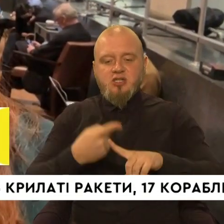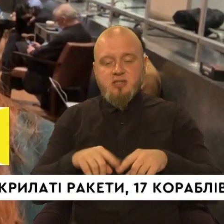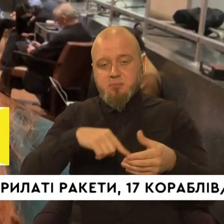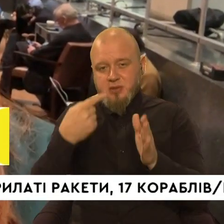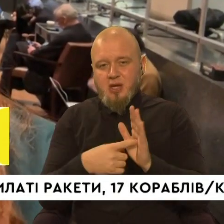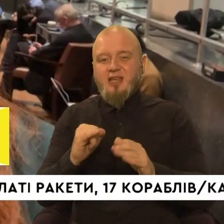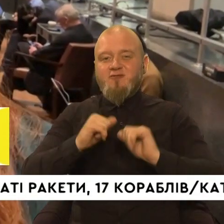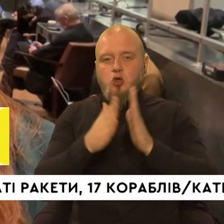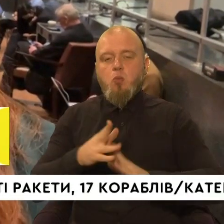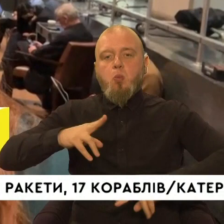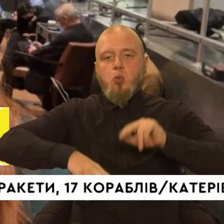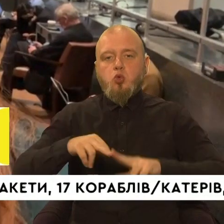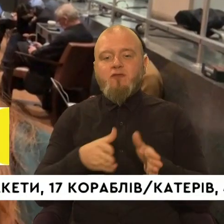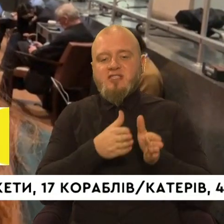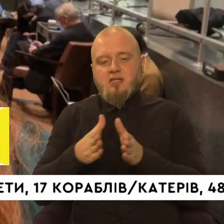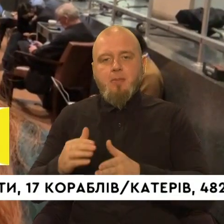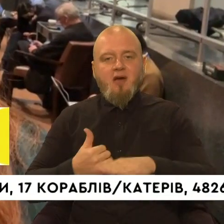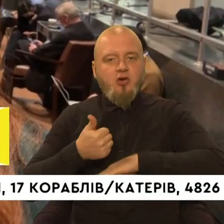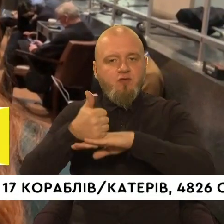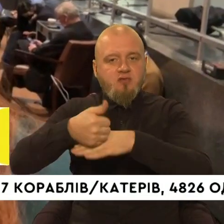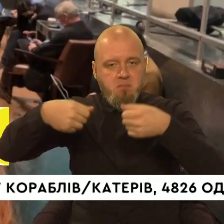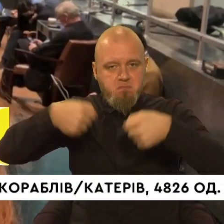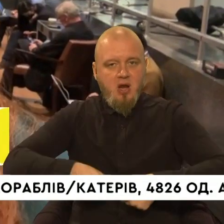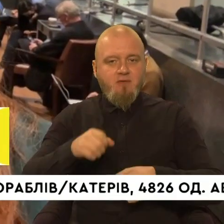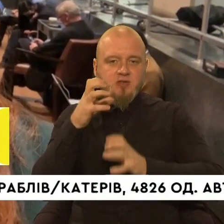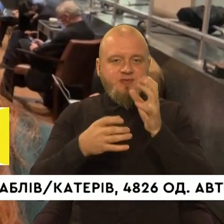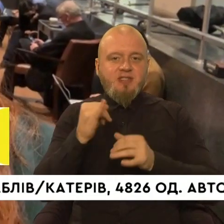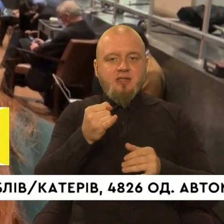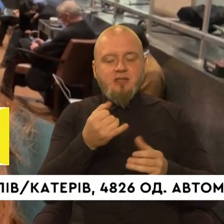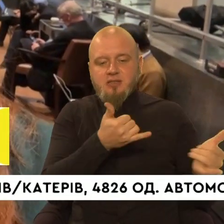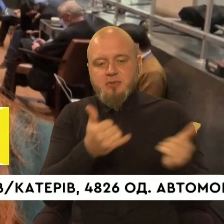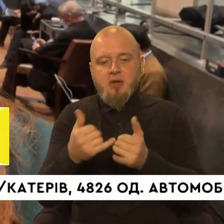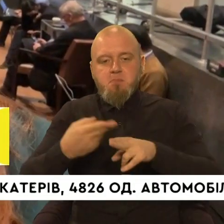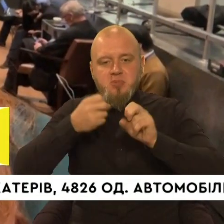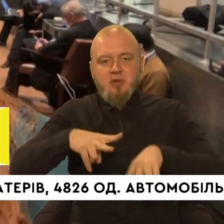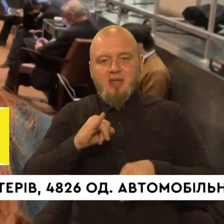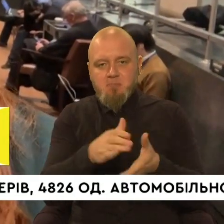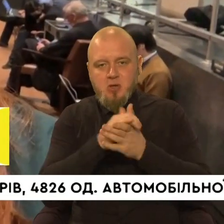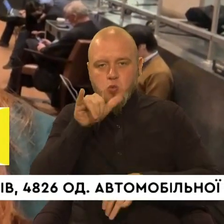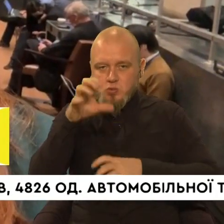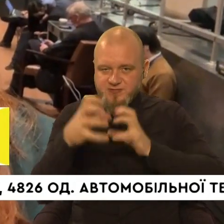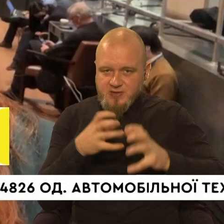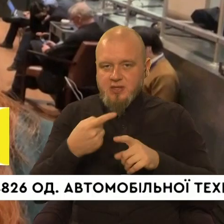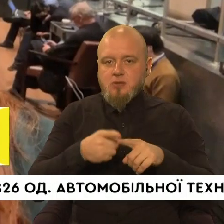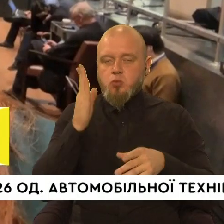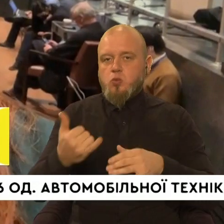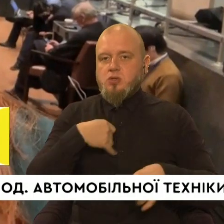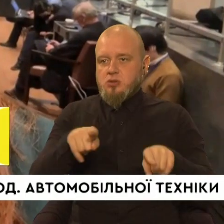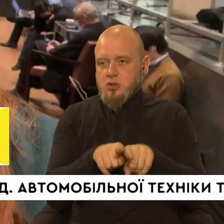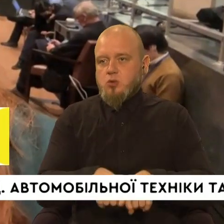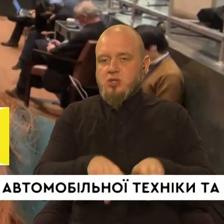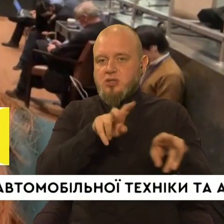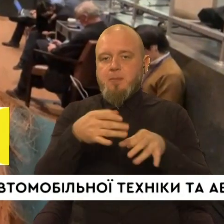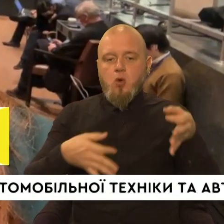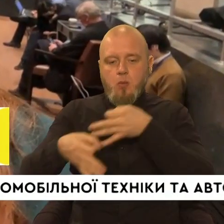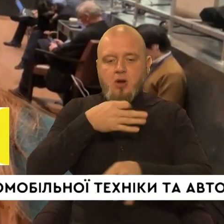і в цілому побудові системи верховенства права у світі та забезпечення безпеки та миру у світі. Це буде у нас також тема обговорення